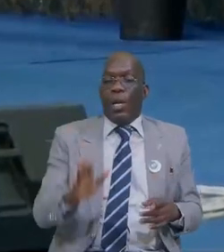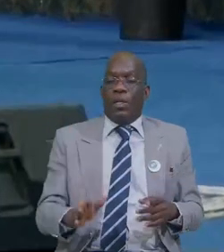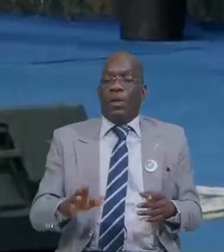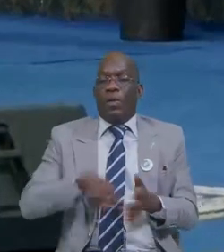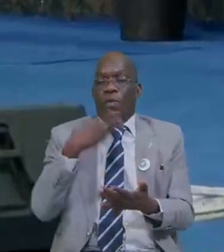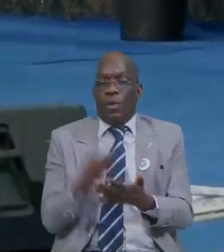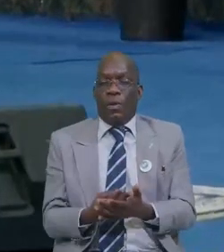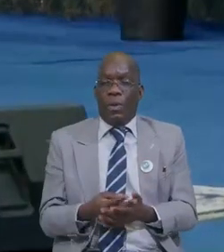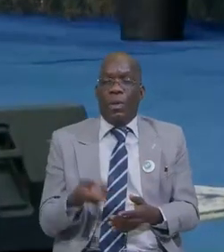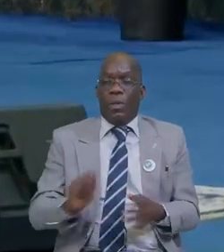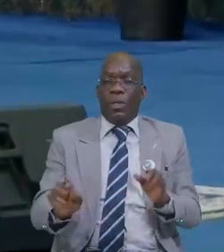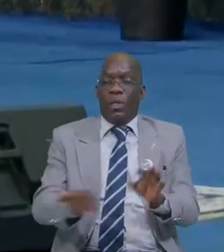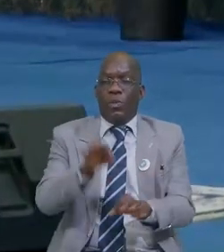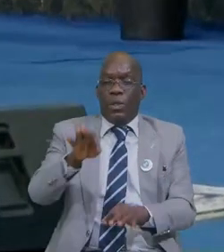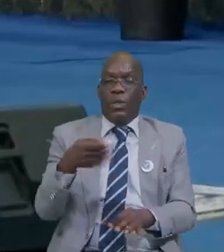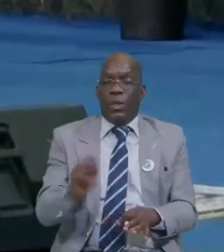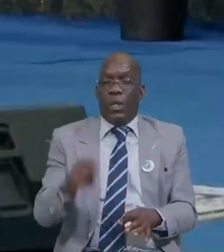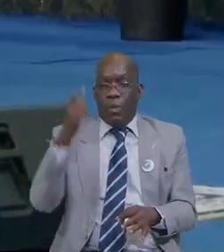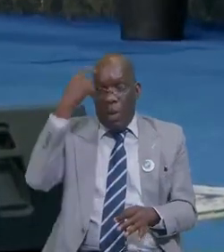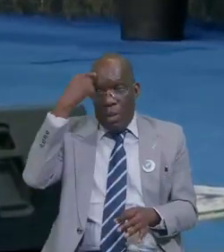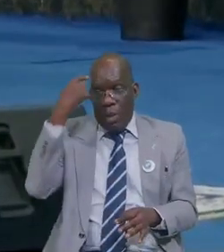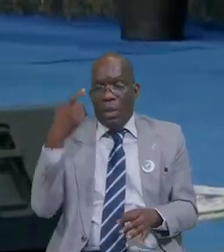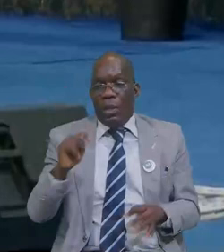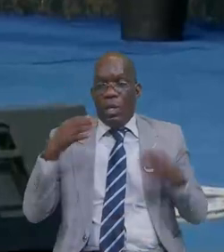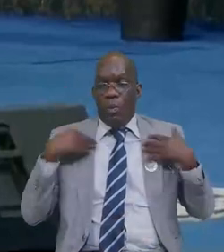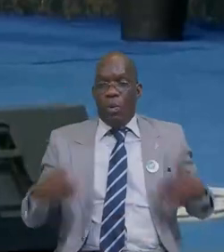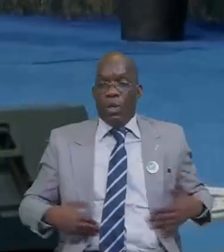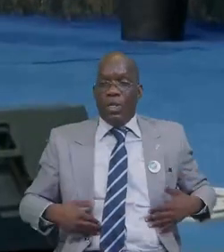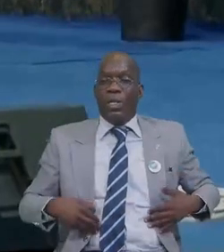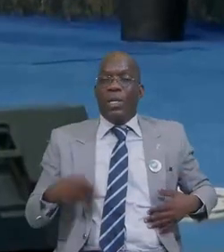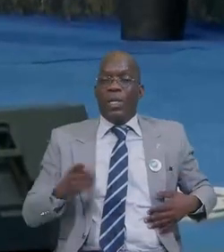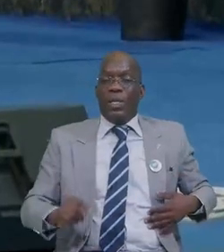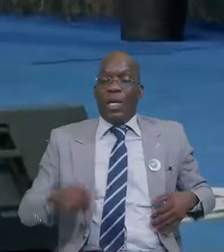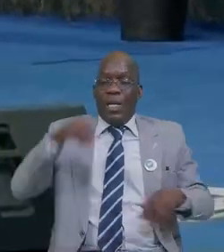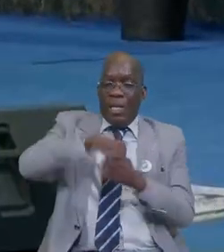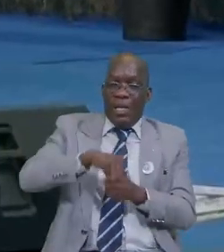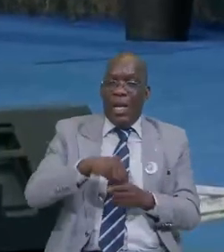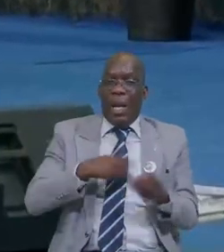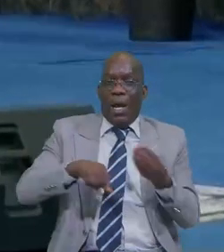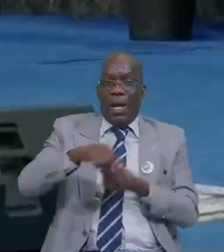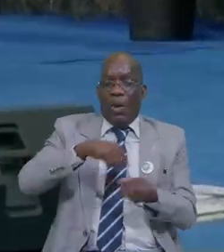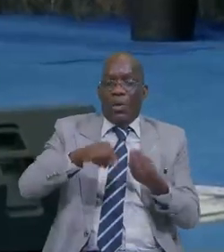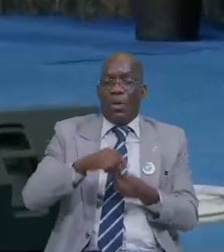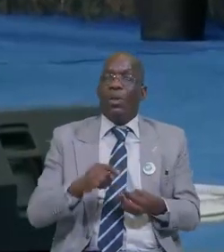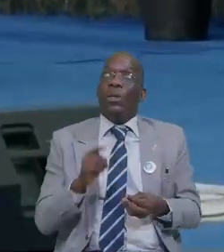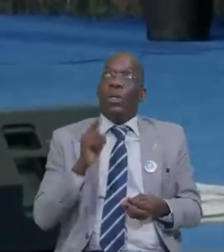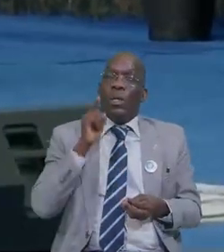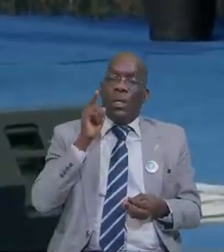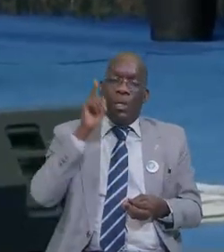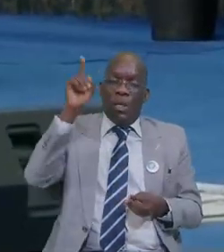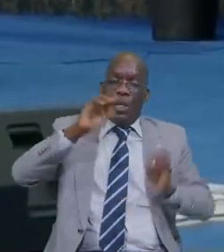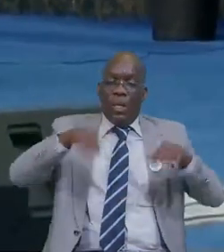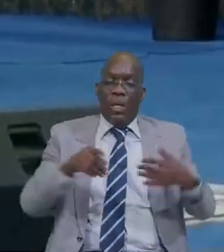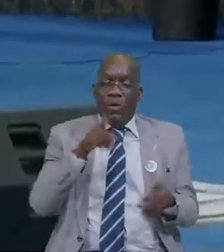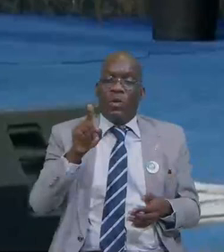cela dans ton âme, dans ton esprit, dans ta pensée, dans ton corps, en toi et autour de toi. Et il